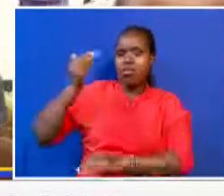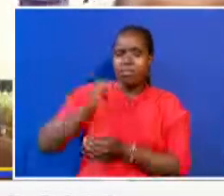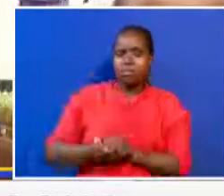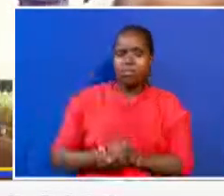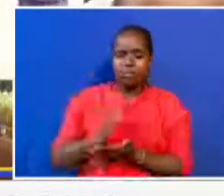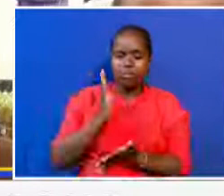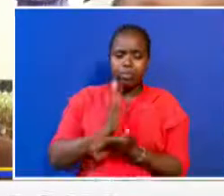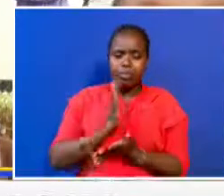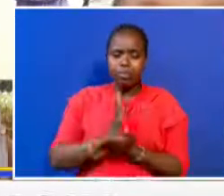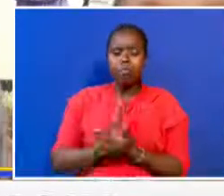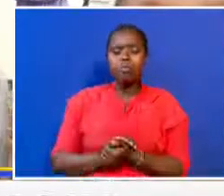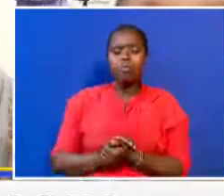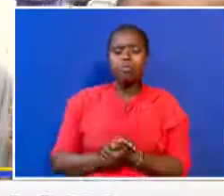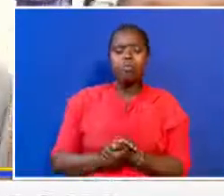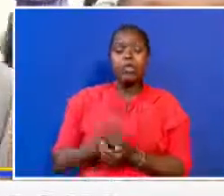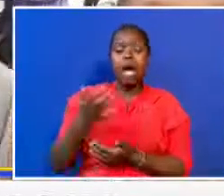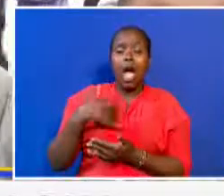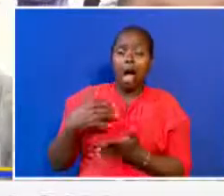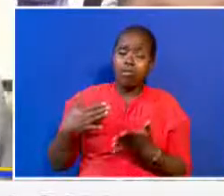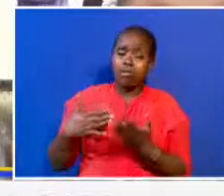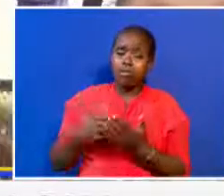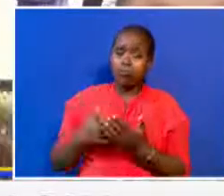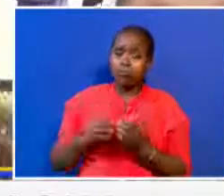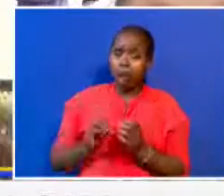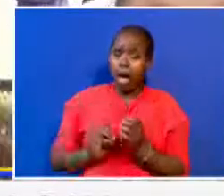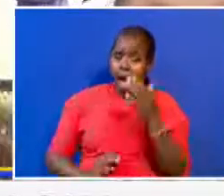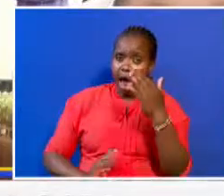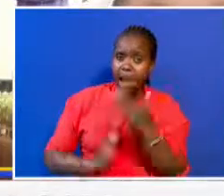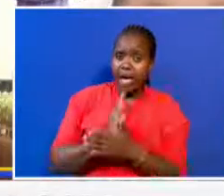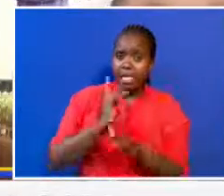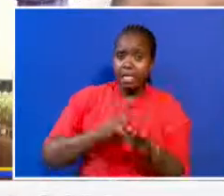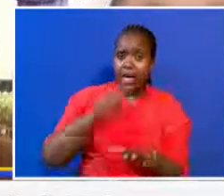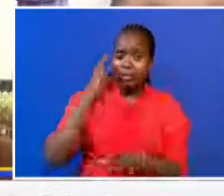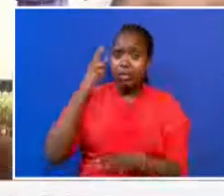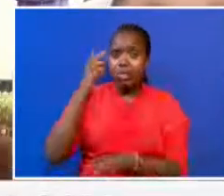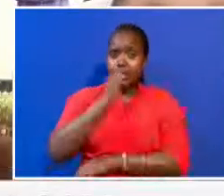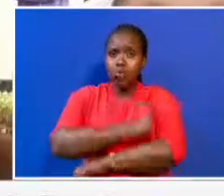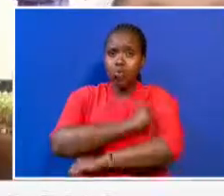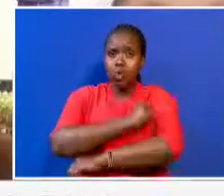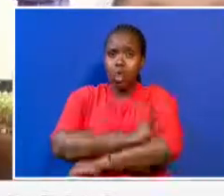been proved right when you saw schools,